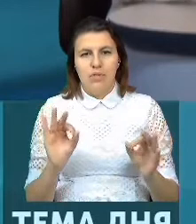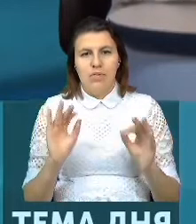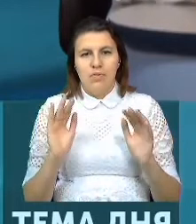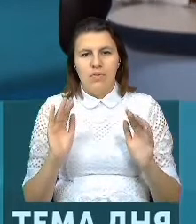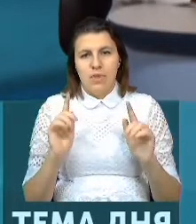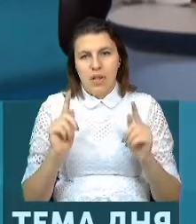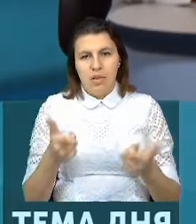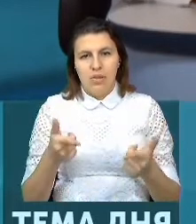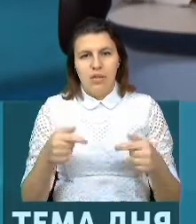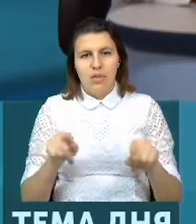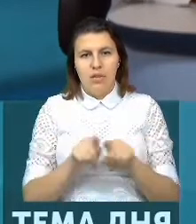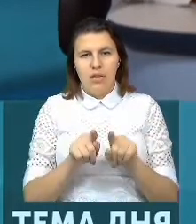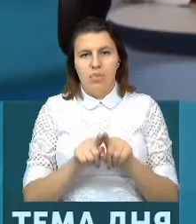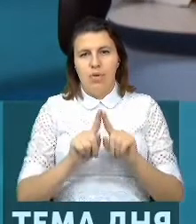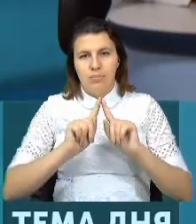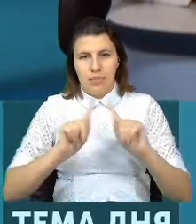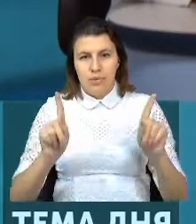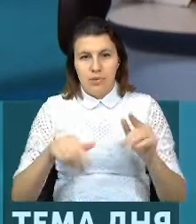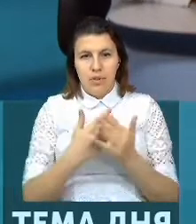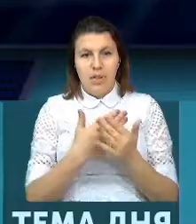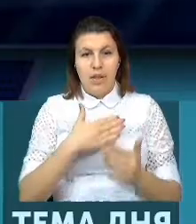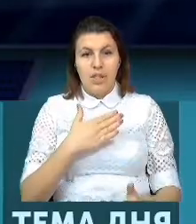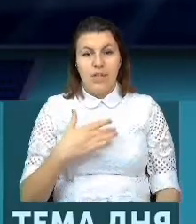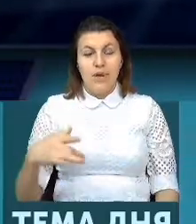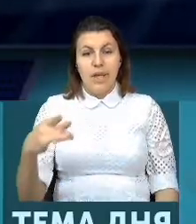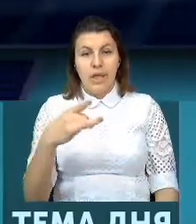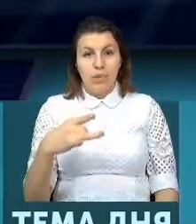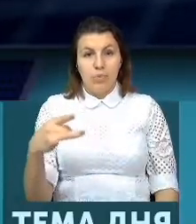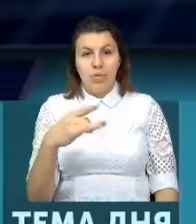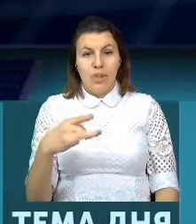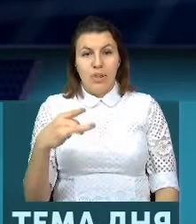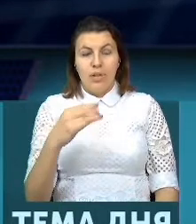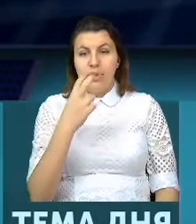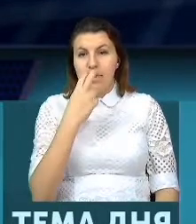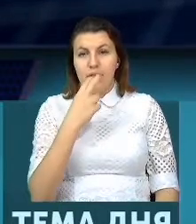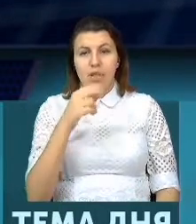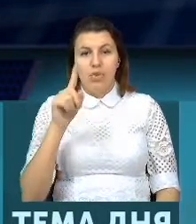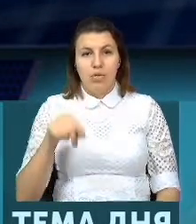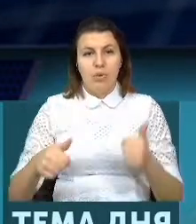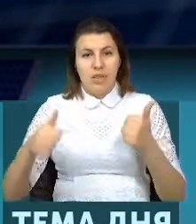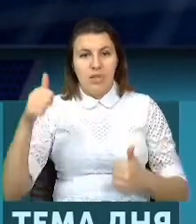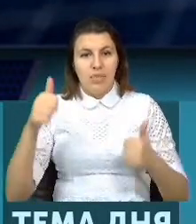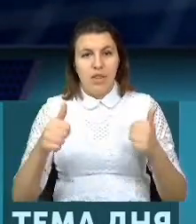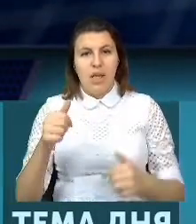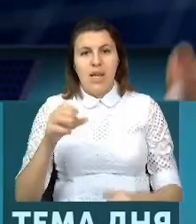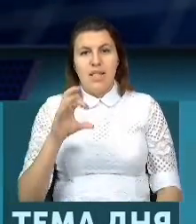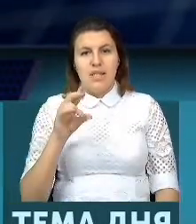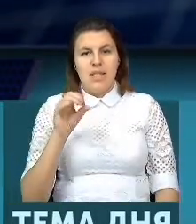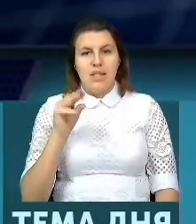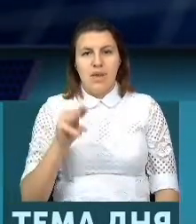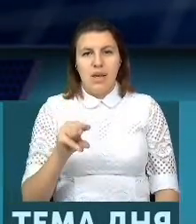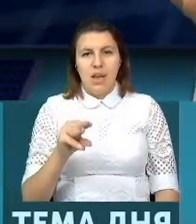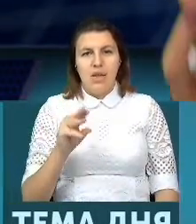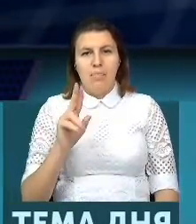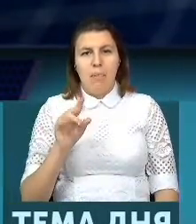такой грандиозный для нашего региона всего, по сравнению даже с Северодонецком, потому что и скейт-парк, и